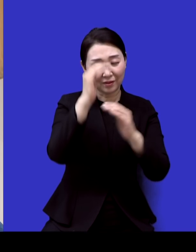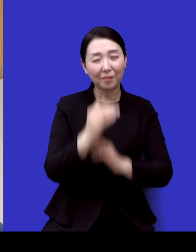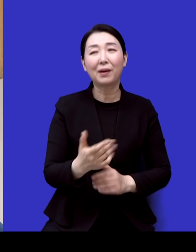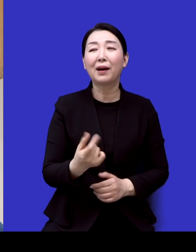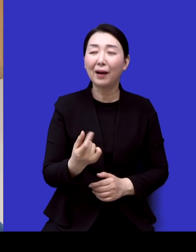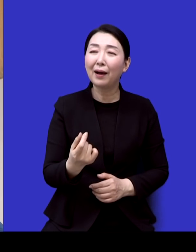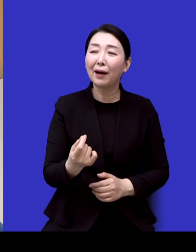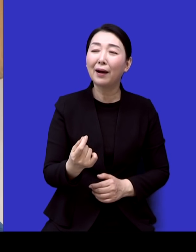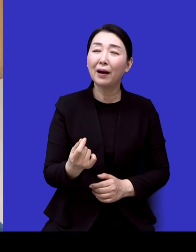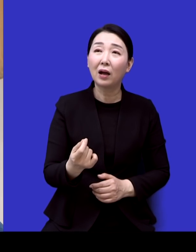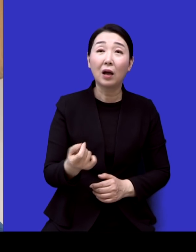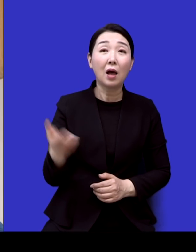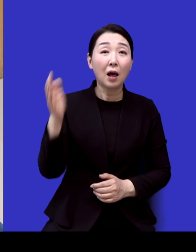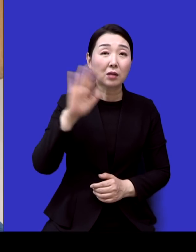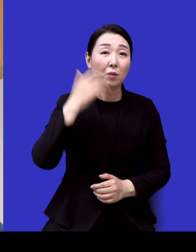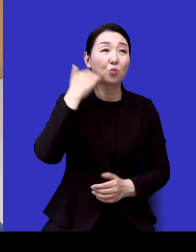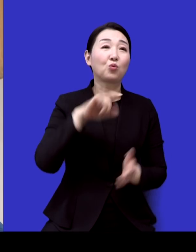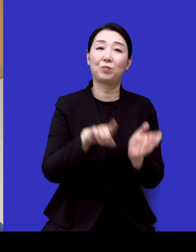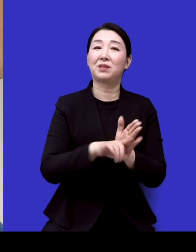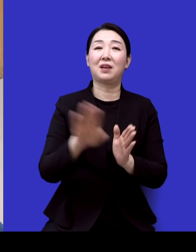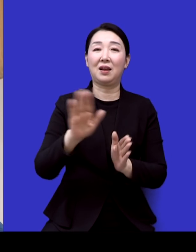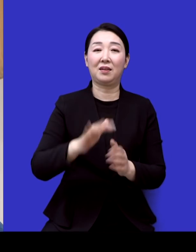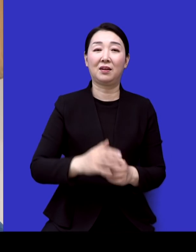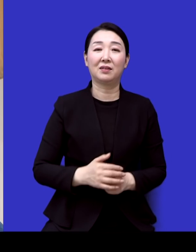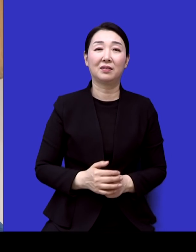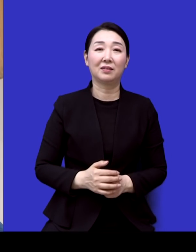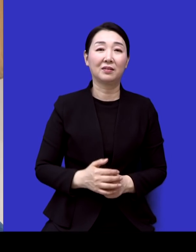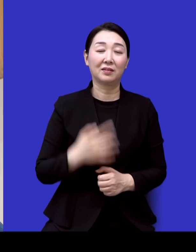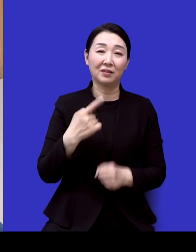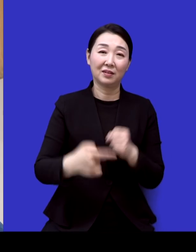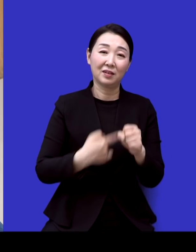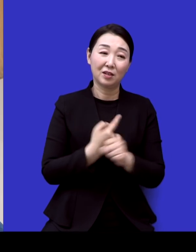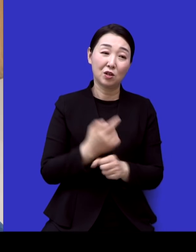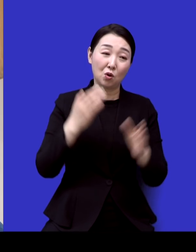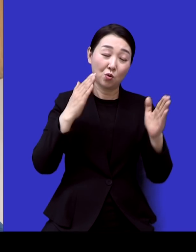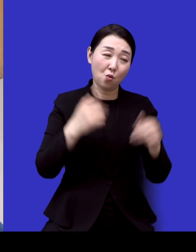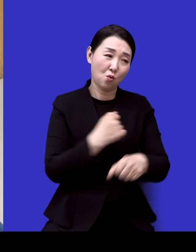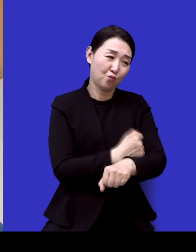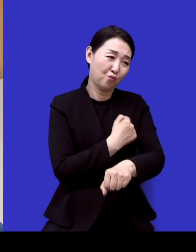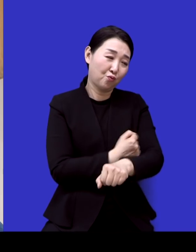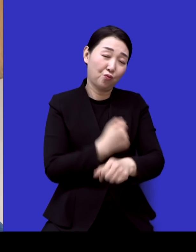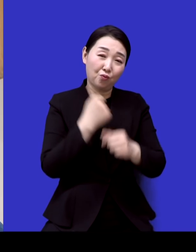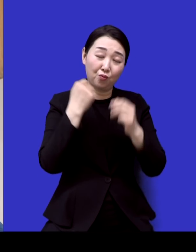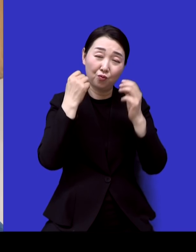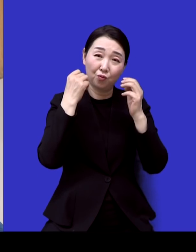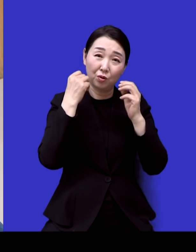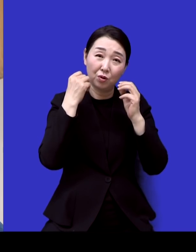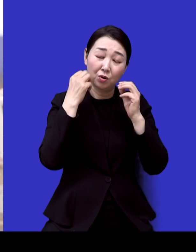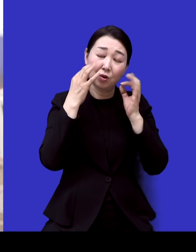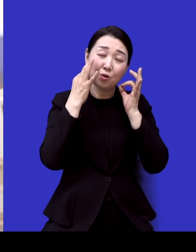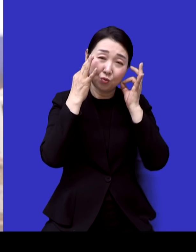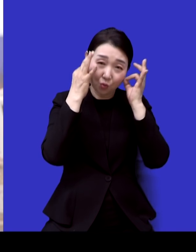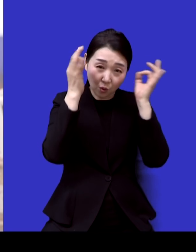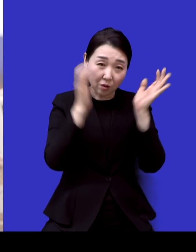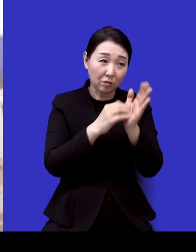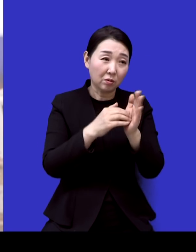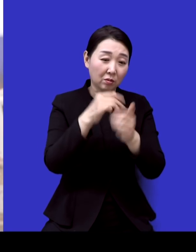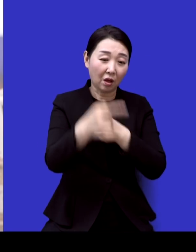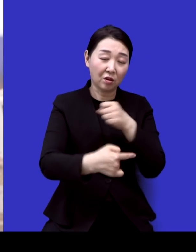명도 복음을 받아주지 않았어요. 네. 그래서 1년 동안 그렇게 수고하고 노력했는데 내가 1년을 낭비했나?